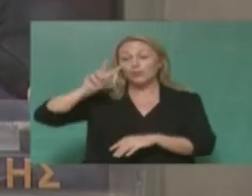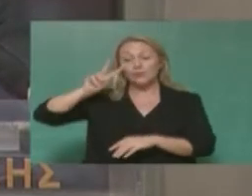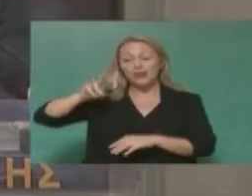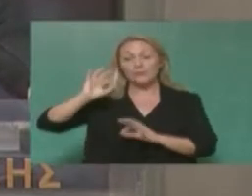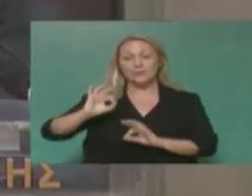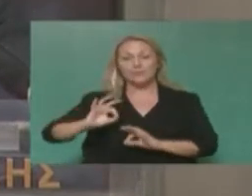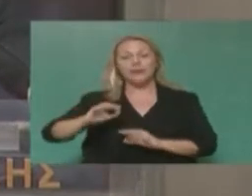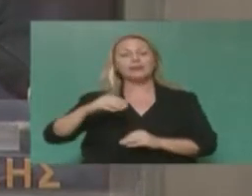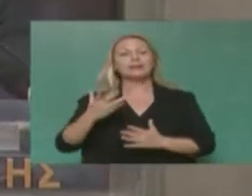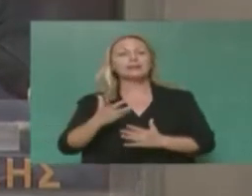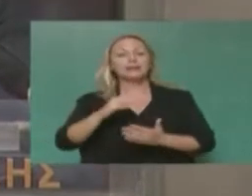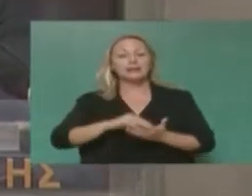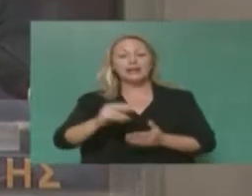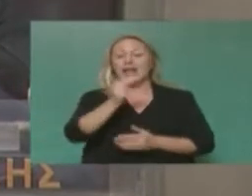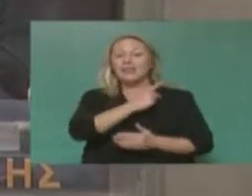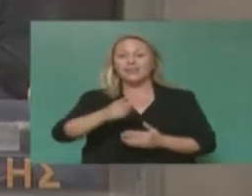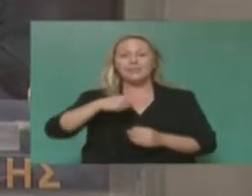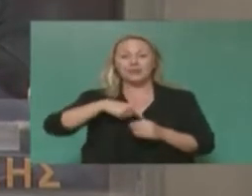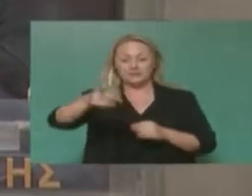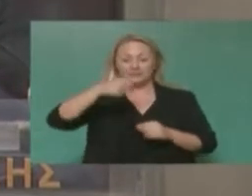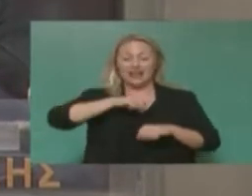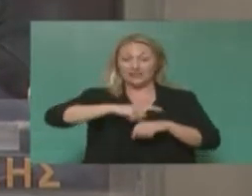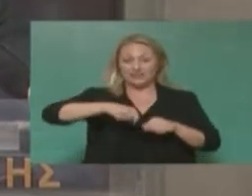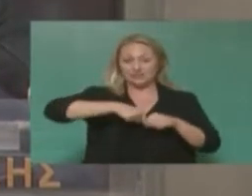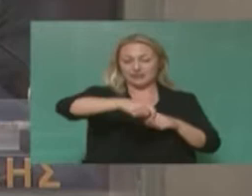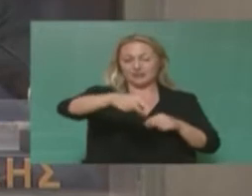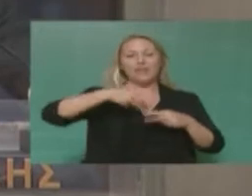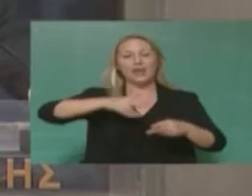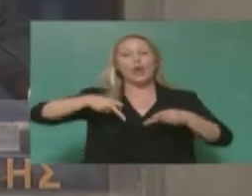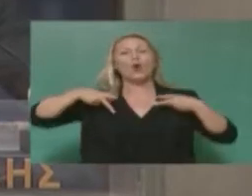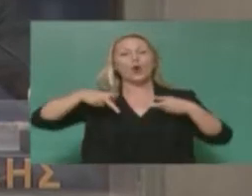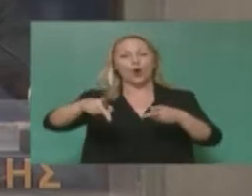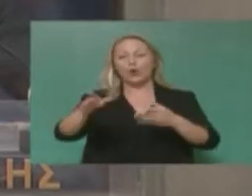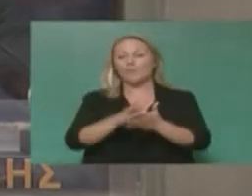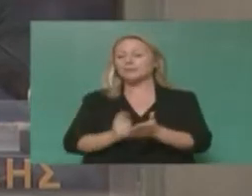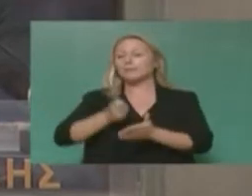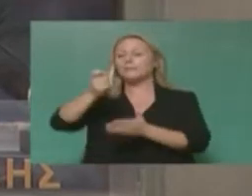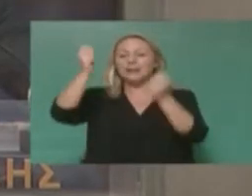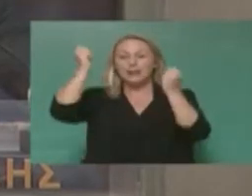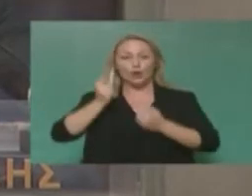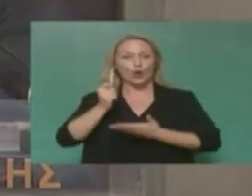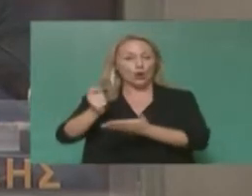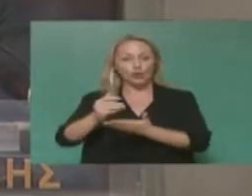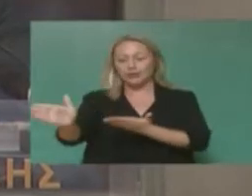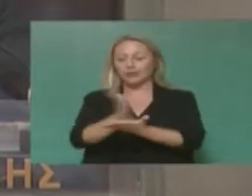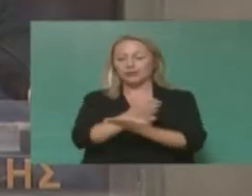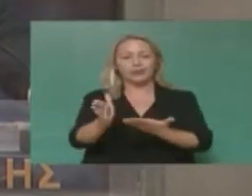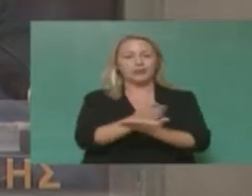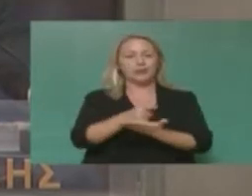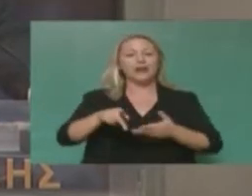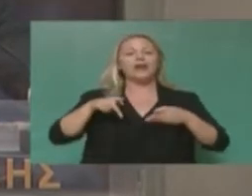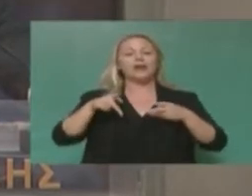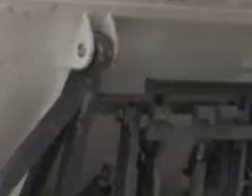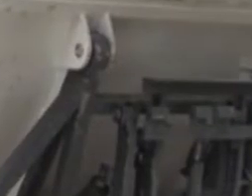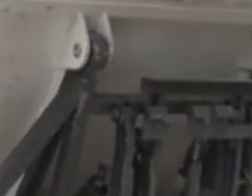είναι οι απαλωτριώσεις και οι άρθεις και οι επαναπιβολές. Θα έχουμε ένα τεράστιο ποσό που θα πρέπει να